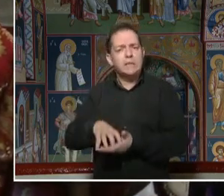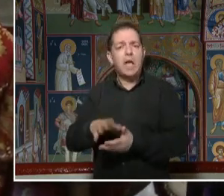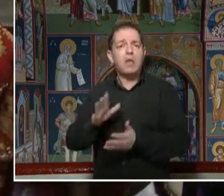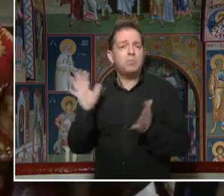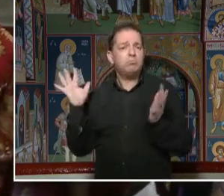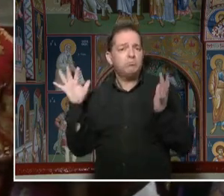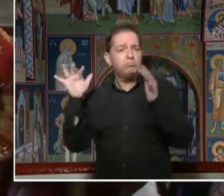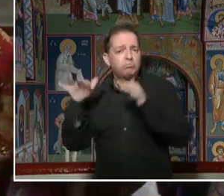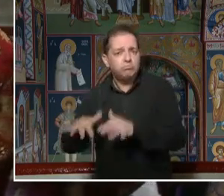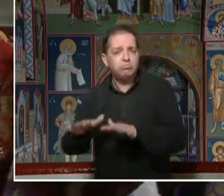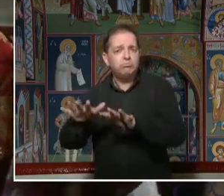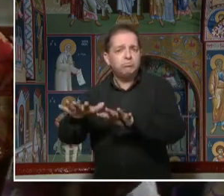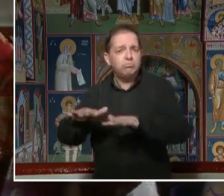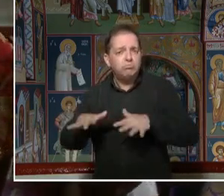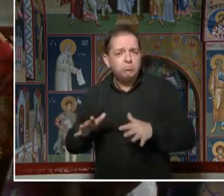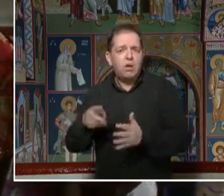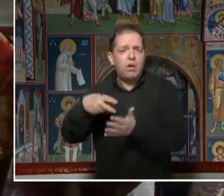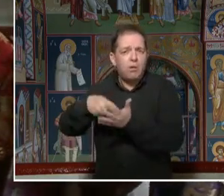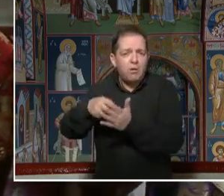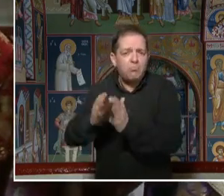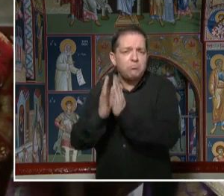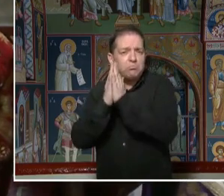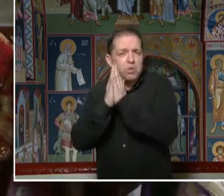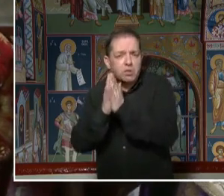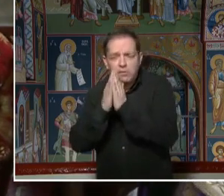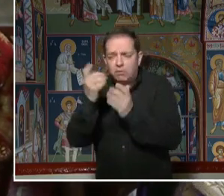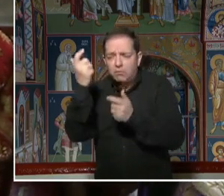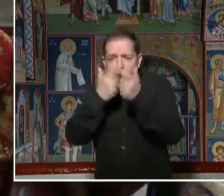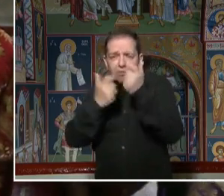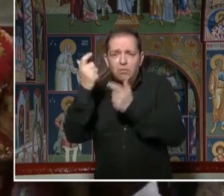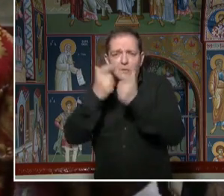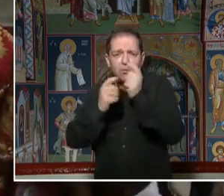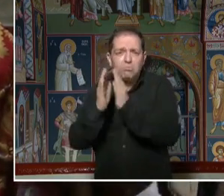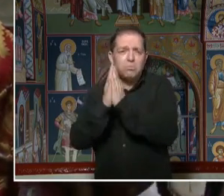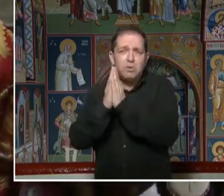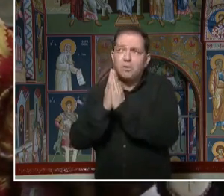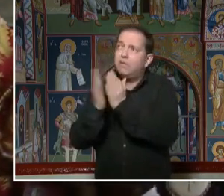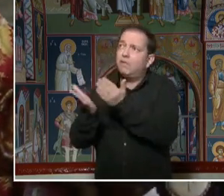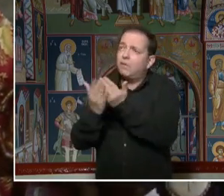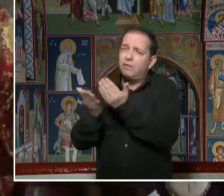της προσευχής. Το θαύμα δεν άργησε να συμβεί.